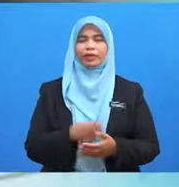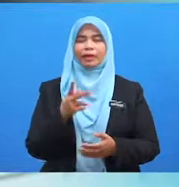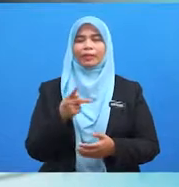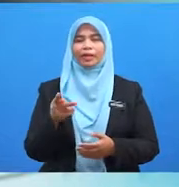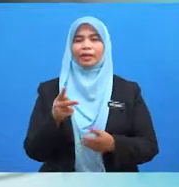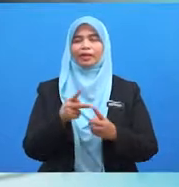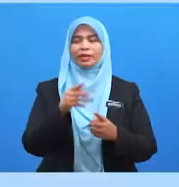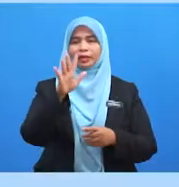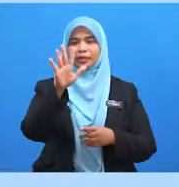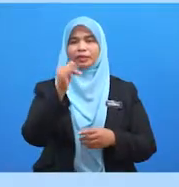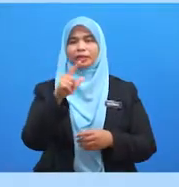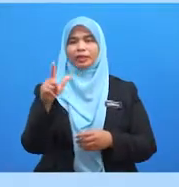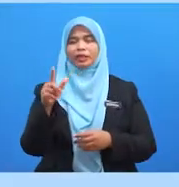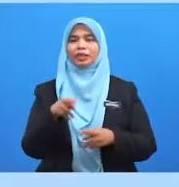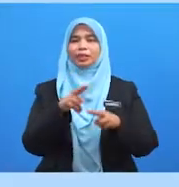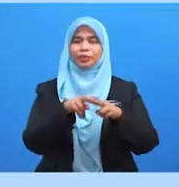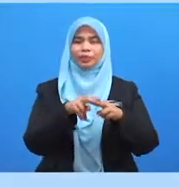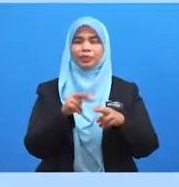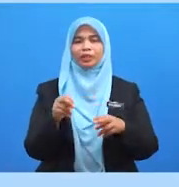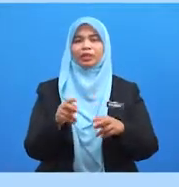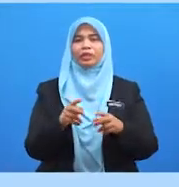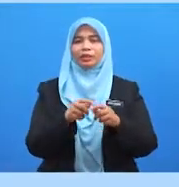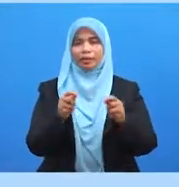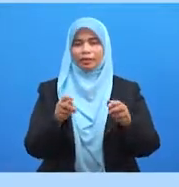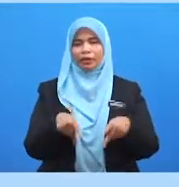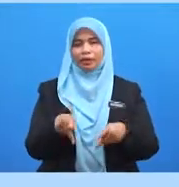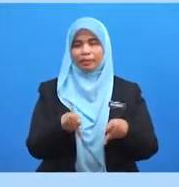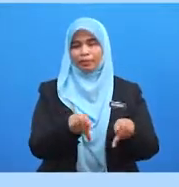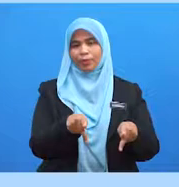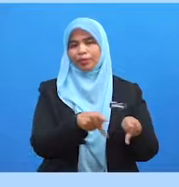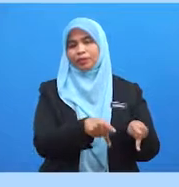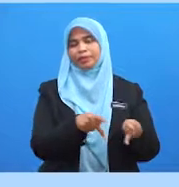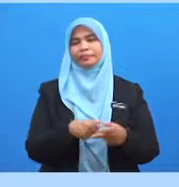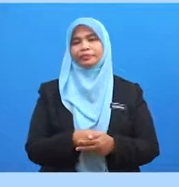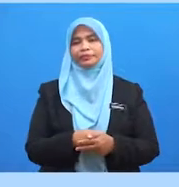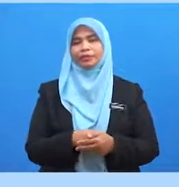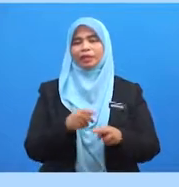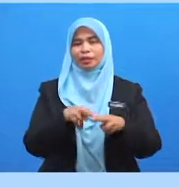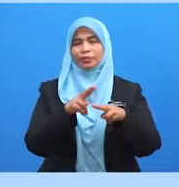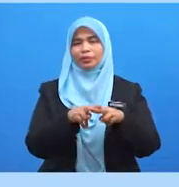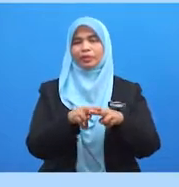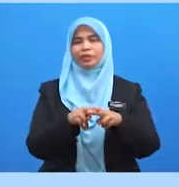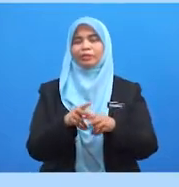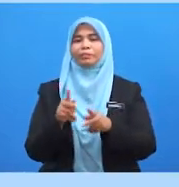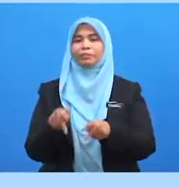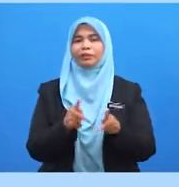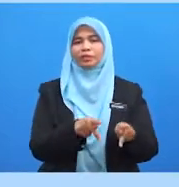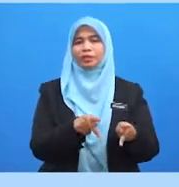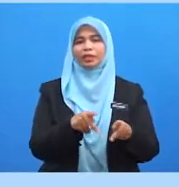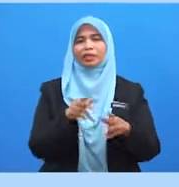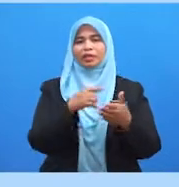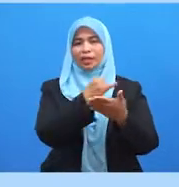Perkara yang kelima ialah kedudukan tapak projek. Kedudukan tapak projek adalah